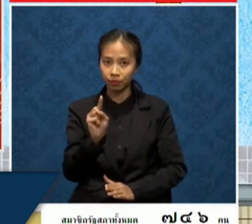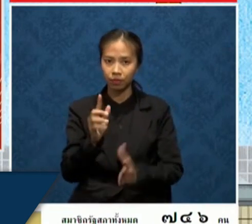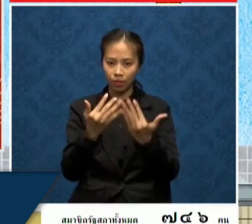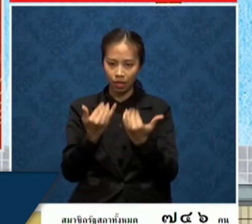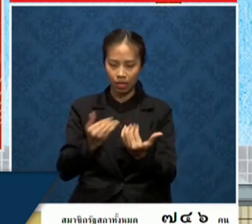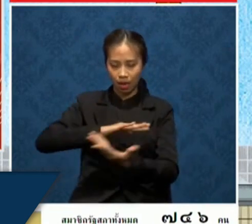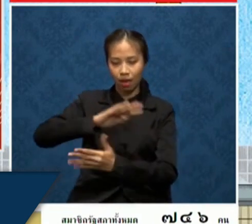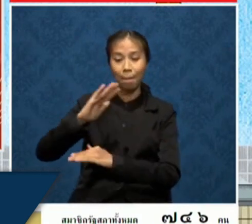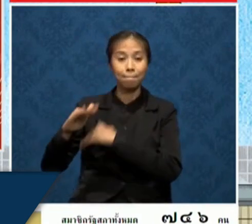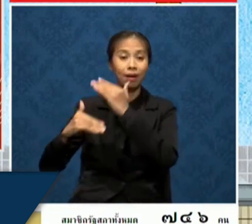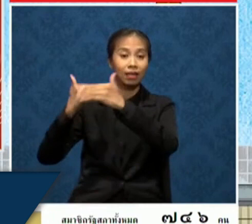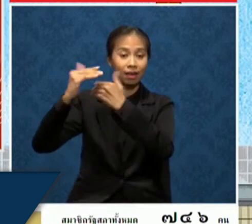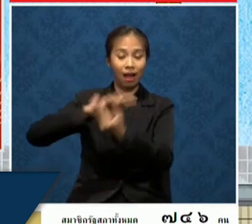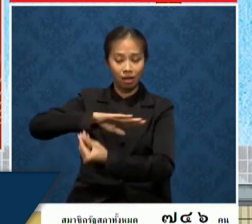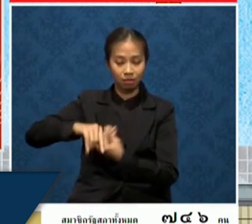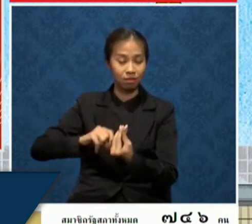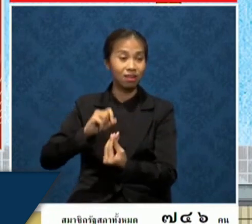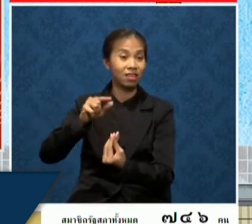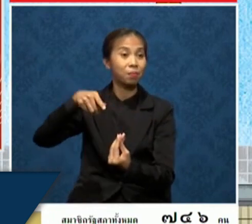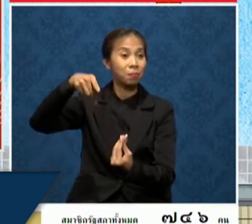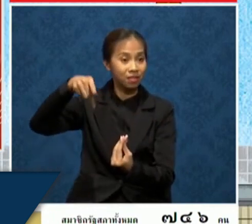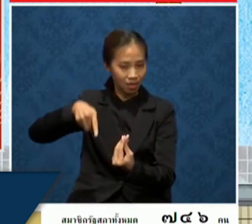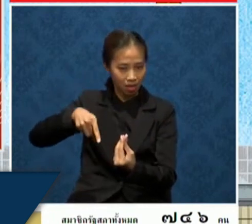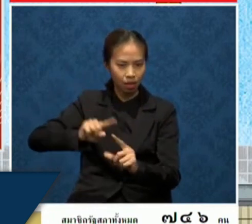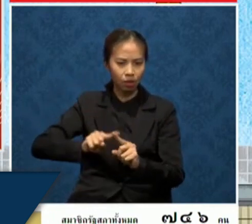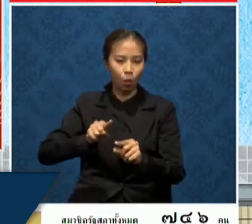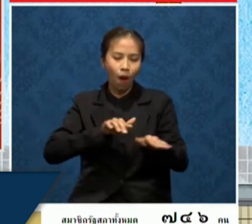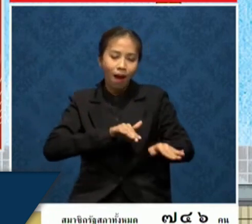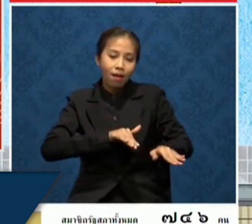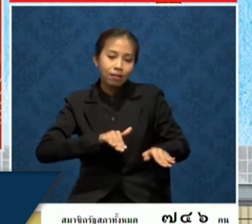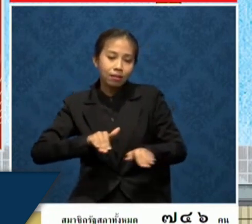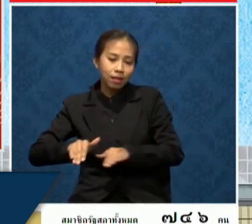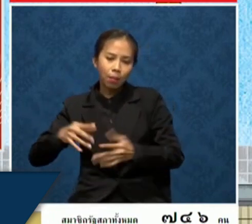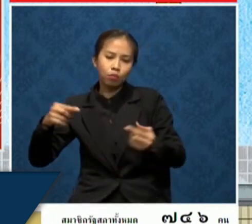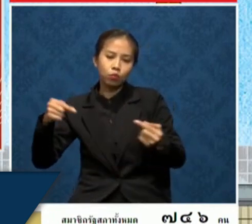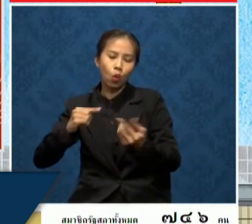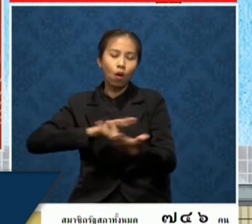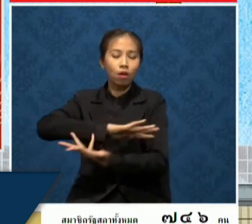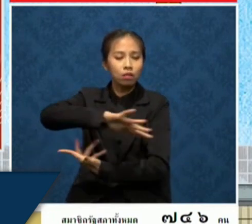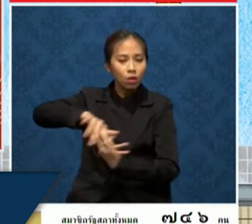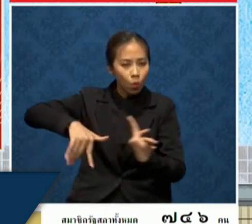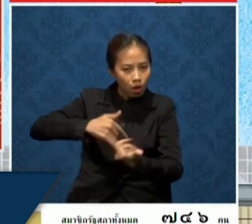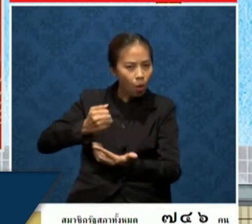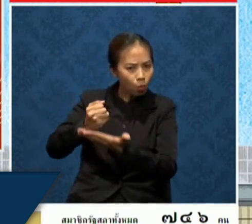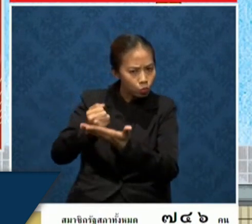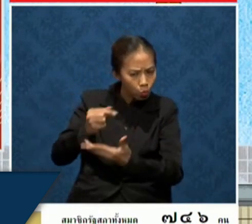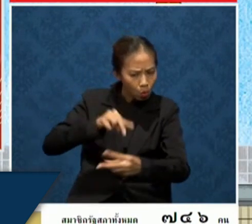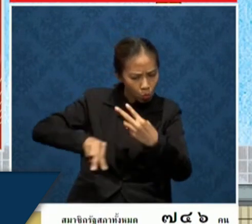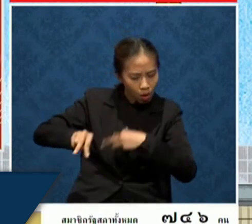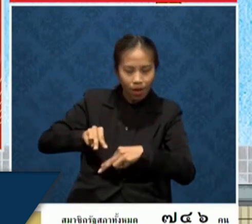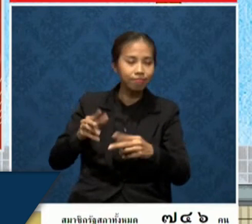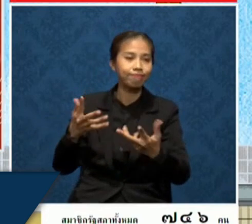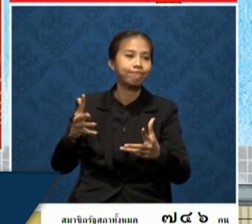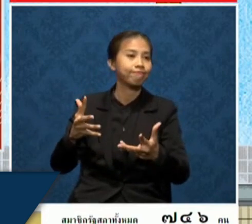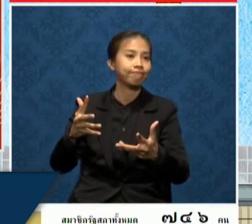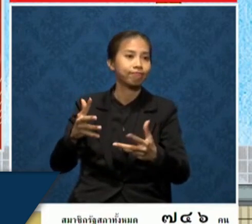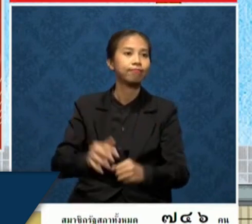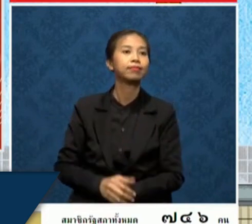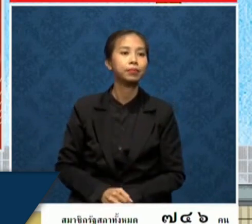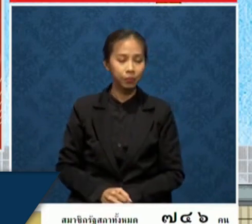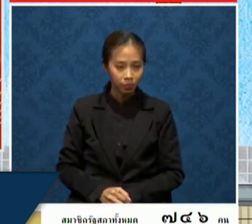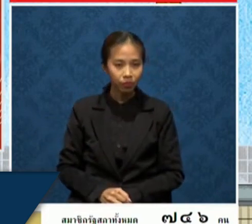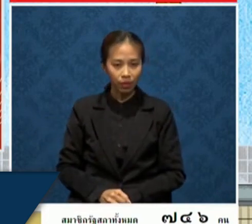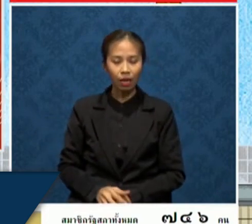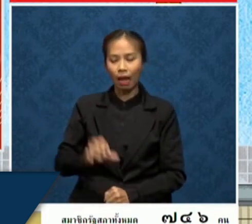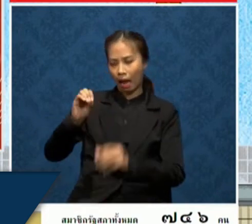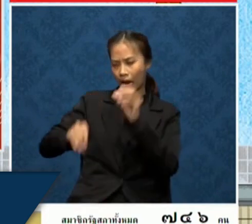ศรษฐกิจพิเศษที่ทำอยู่ไม่ได้มีการเตรียมรับมือผลกระทบด้านสิ่งแวดล้อมอย่างเพียงพอศักยภาพในการกำจัด